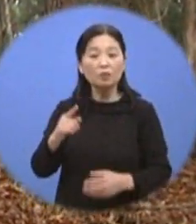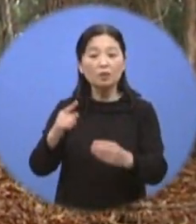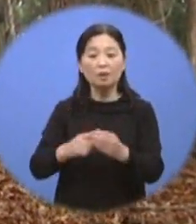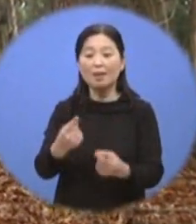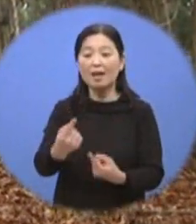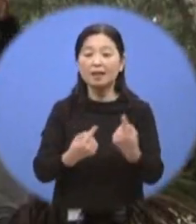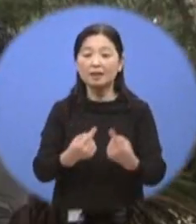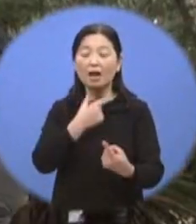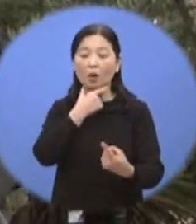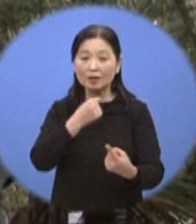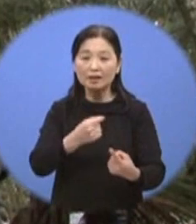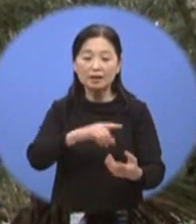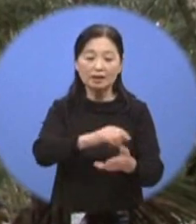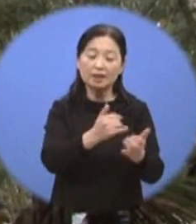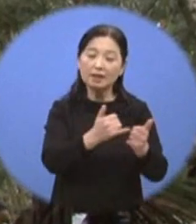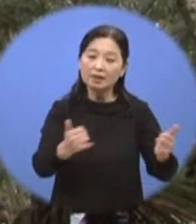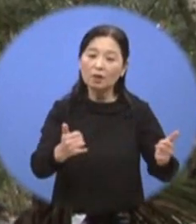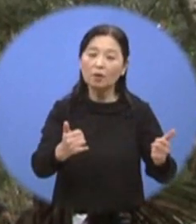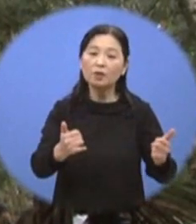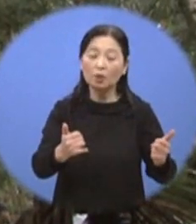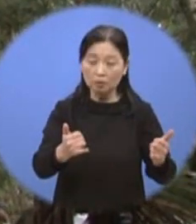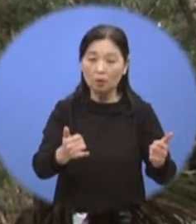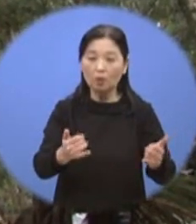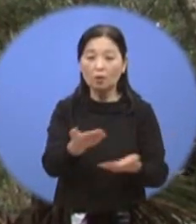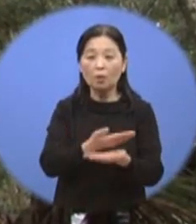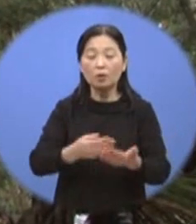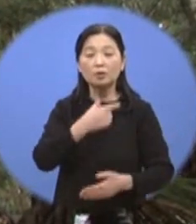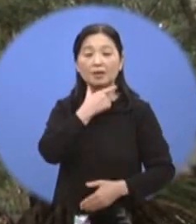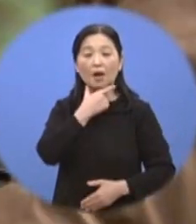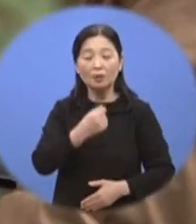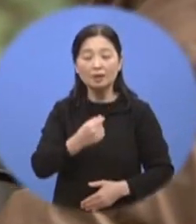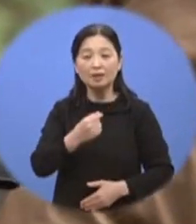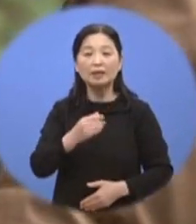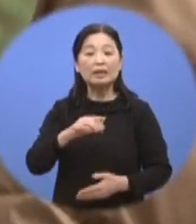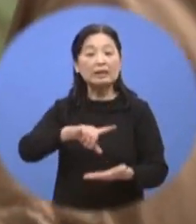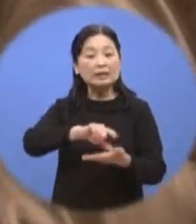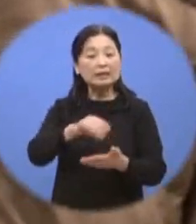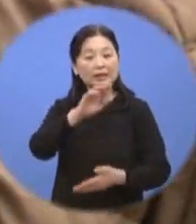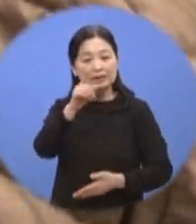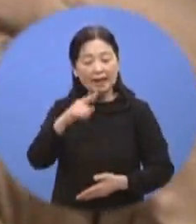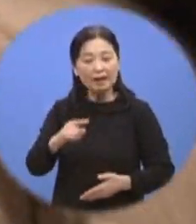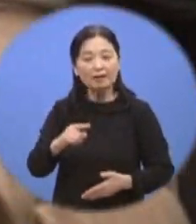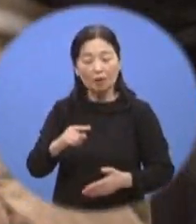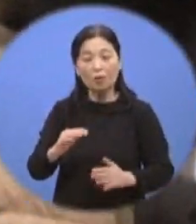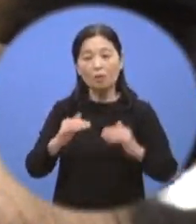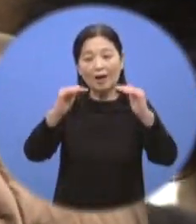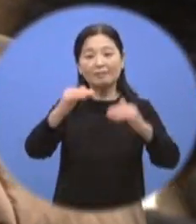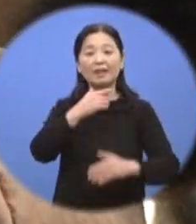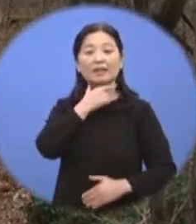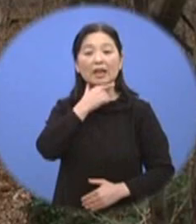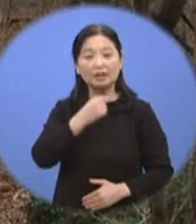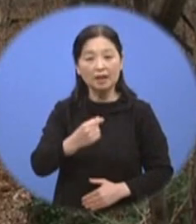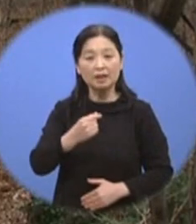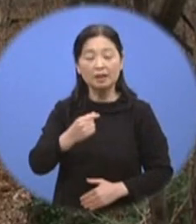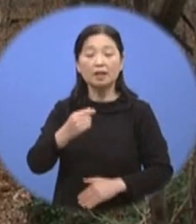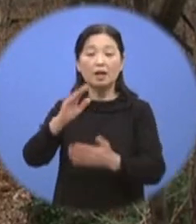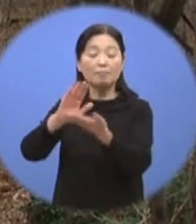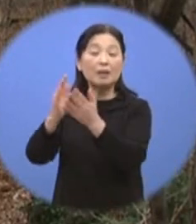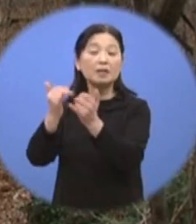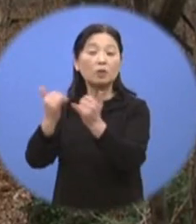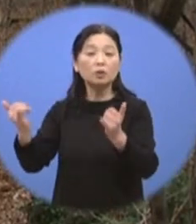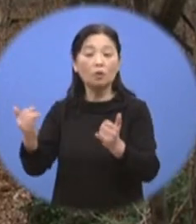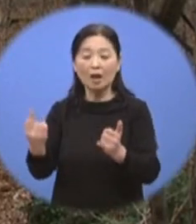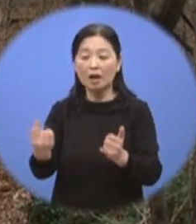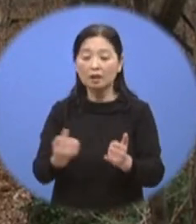とつながりを持っていただいて、どんどん地域を、県を活性化させていきたいと考えております。やはり都会の方が来ていただ